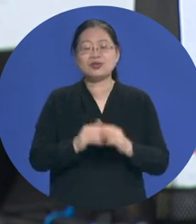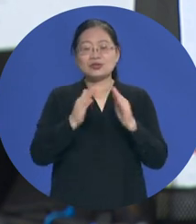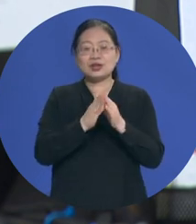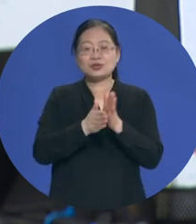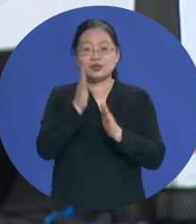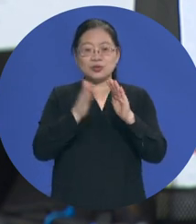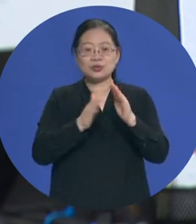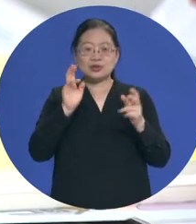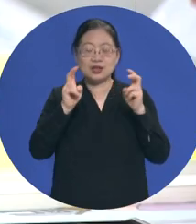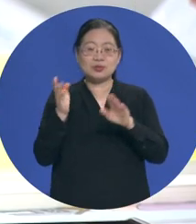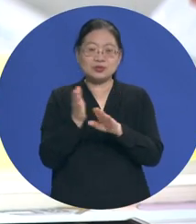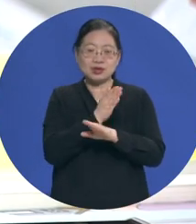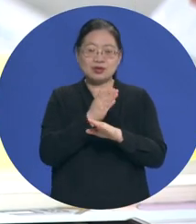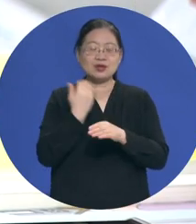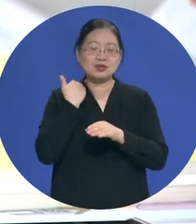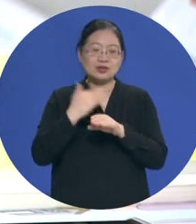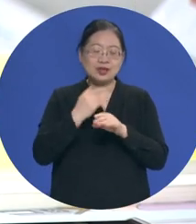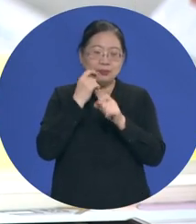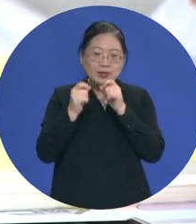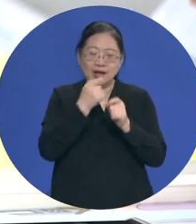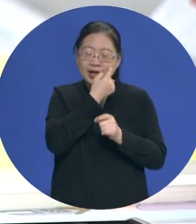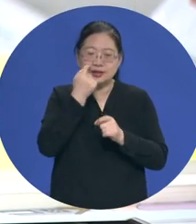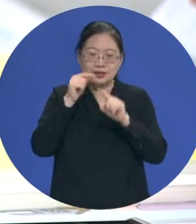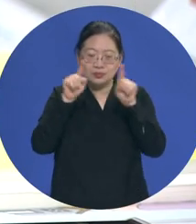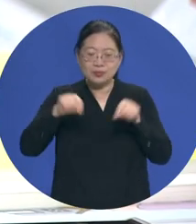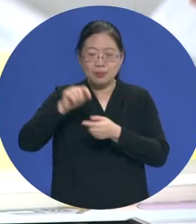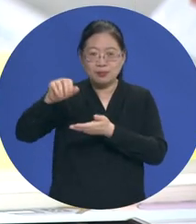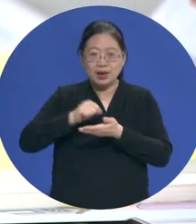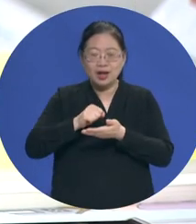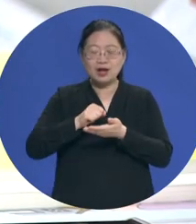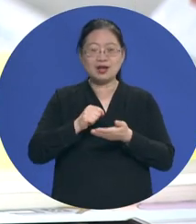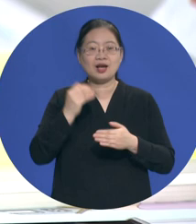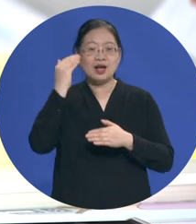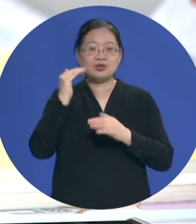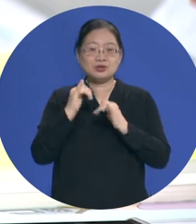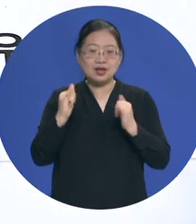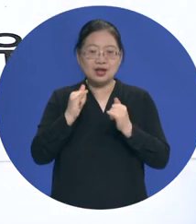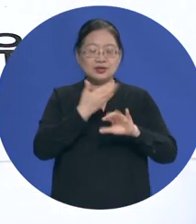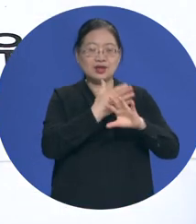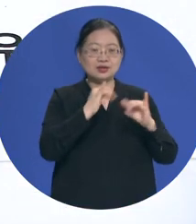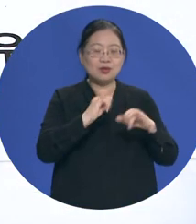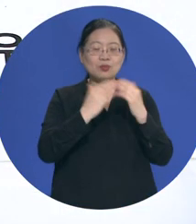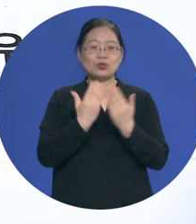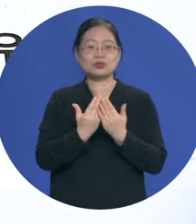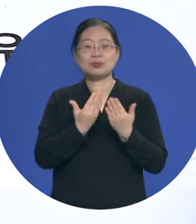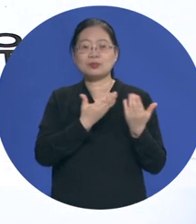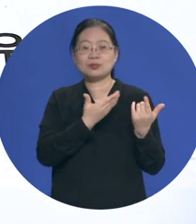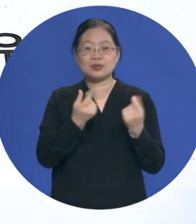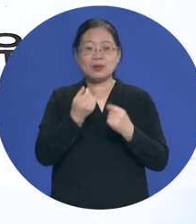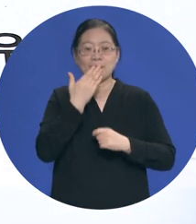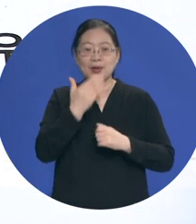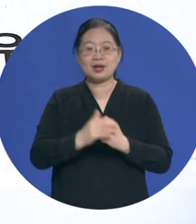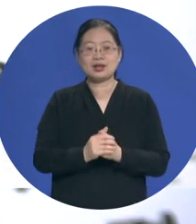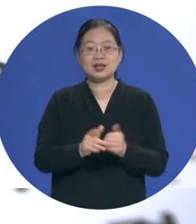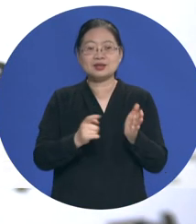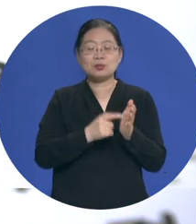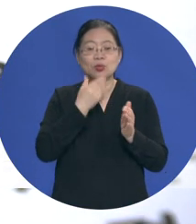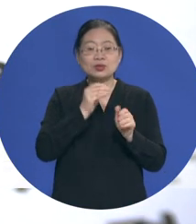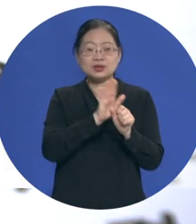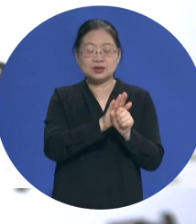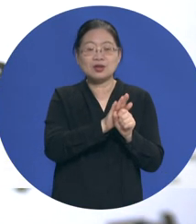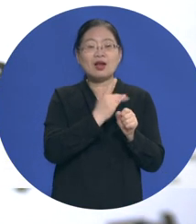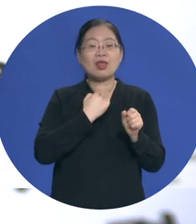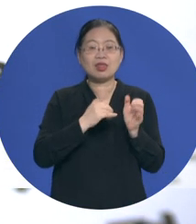주택도시보증공사로부터 전세 피해 확인서를 받았다면 내국인은 물론 외국인도 가능합니다. 다만 전세사기 피해로 긴급복지 지원을